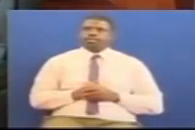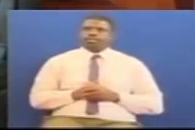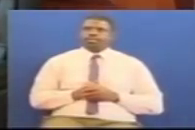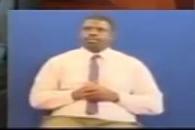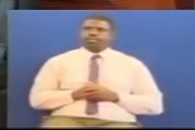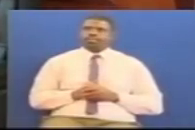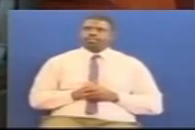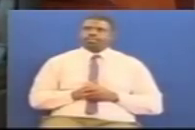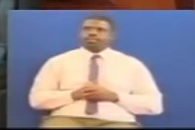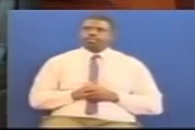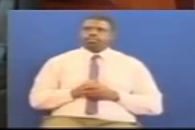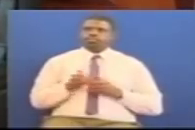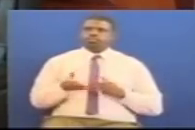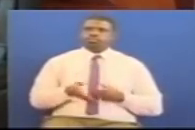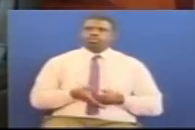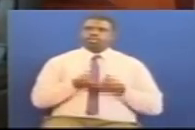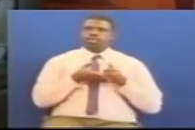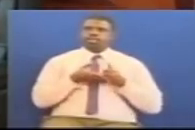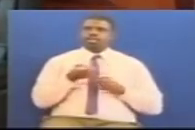hebu tusaidiane kidogo.